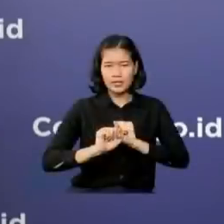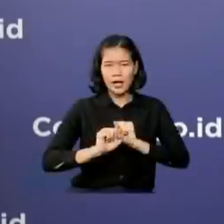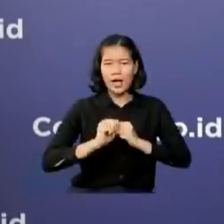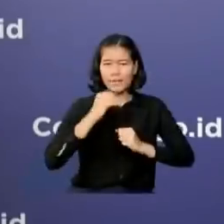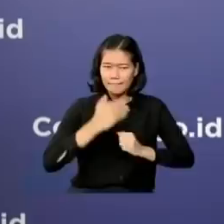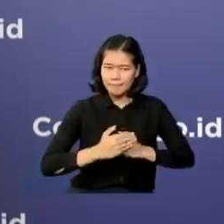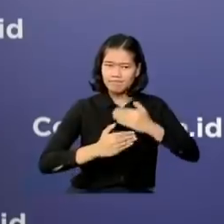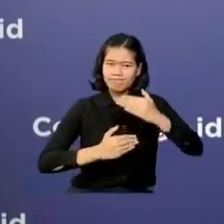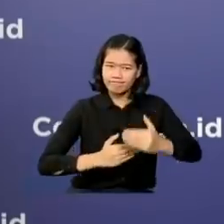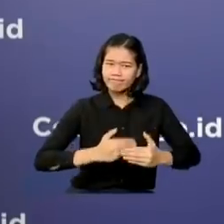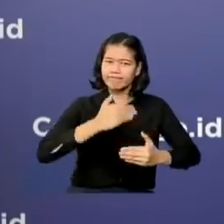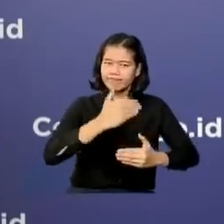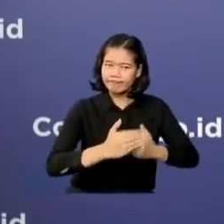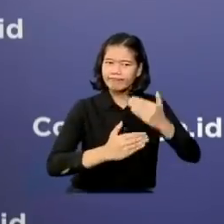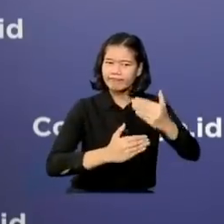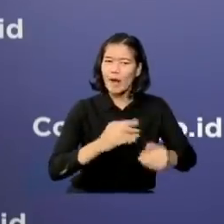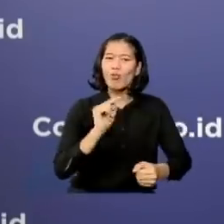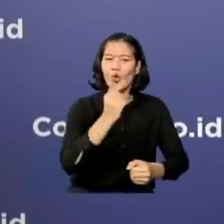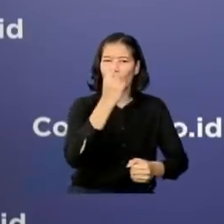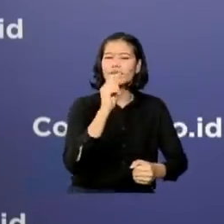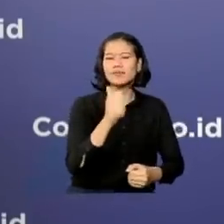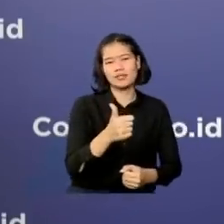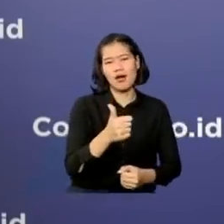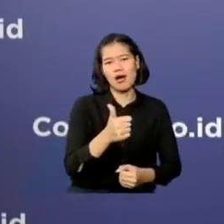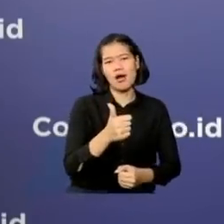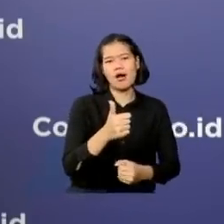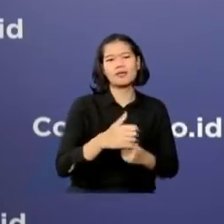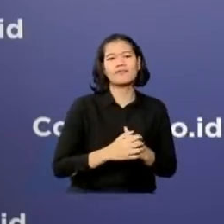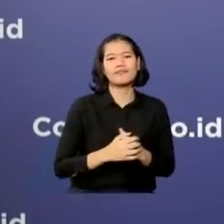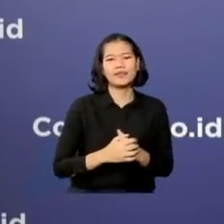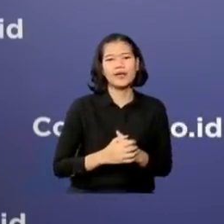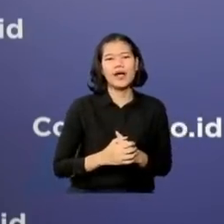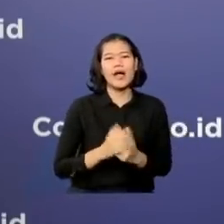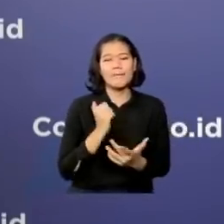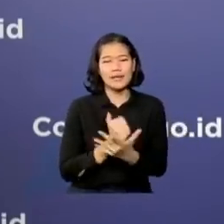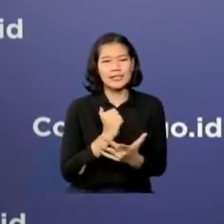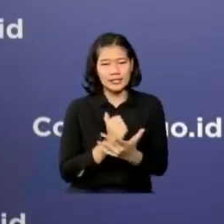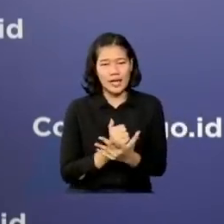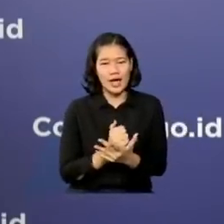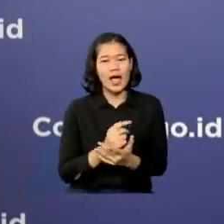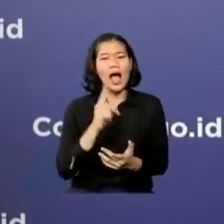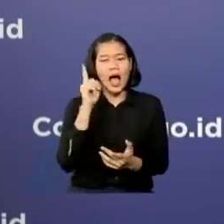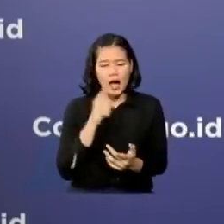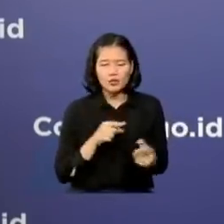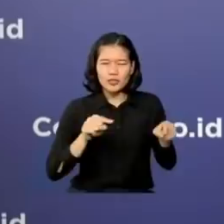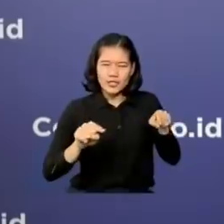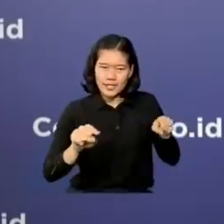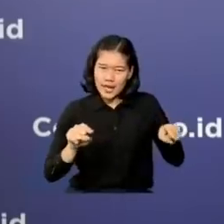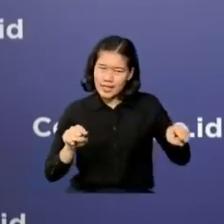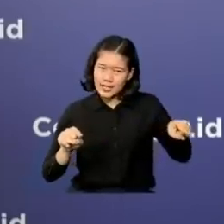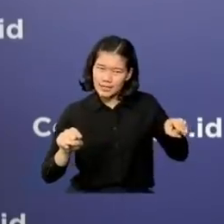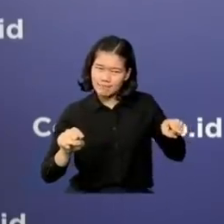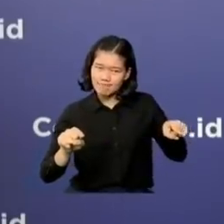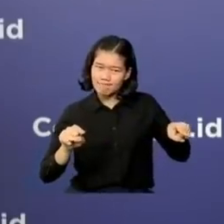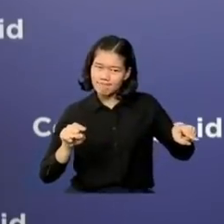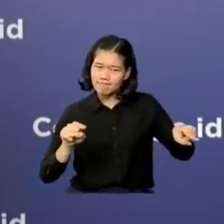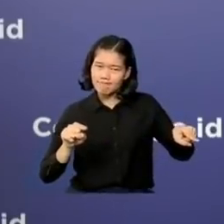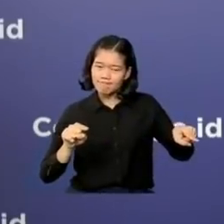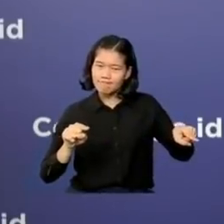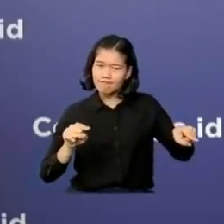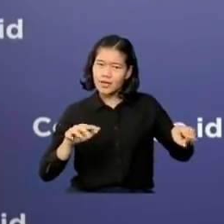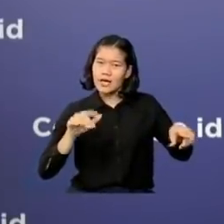bertahap sudah bisa kita mulai Hai Sudah barang tentu ini akan kita kendalikan dengan